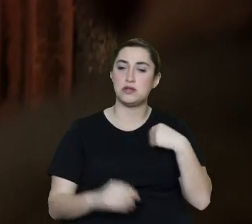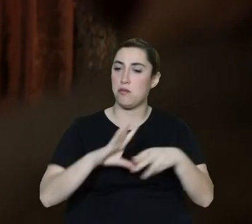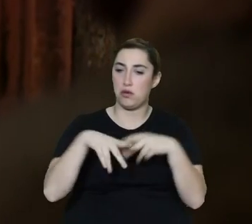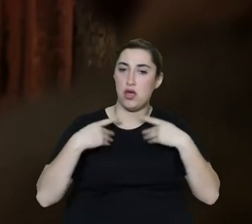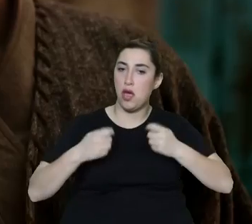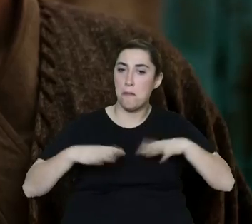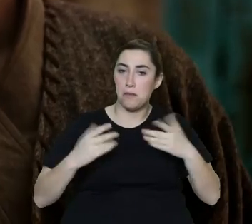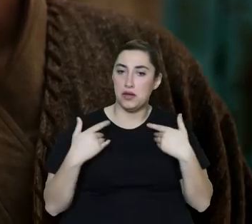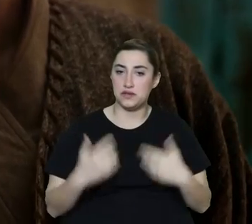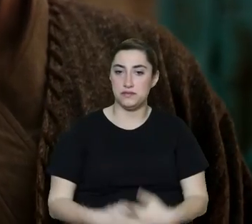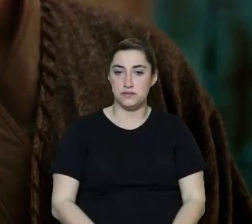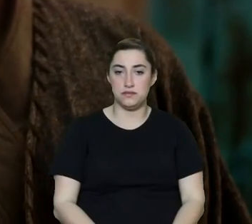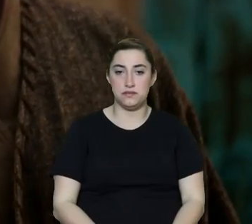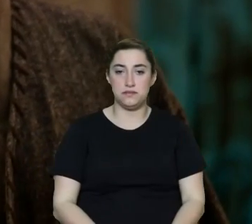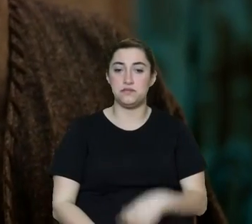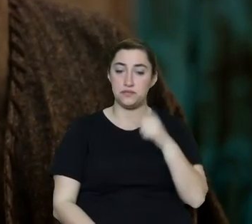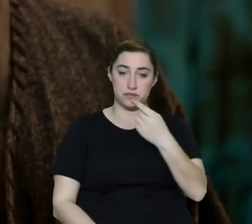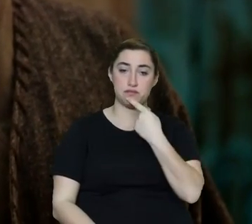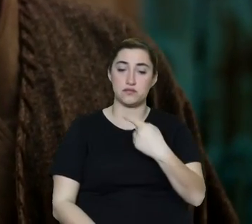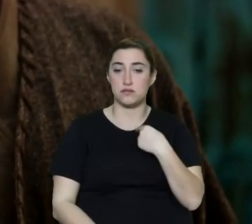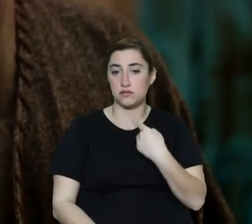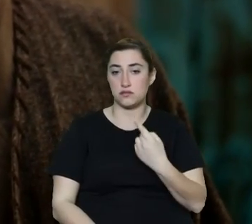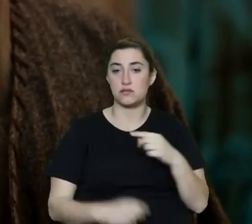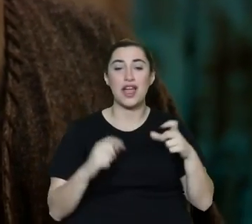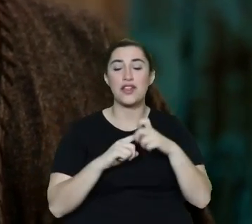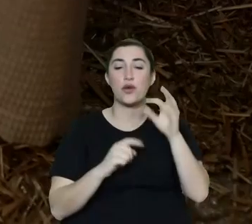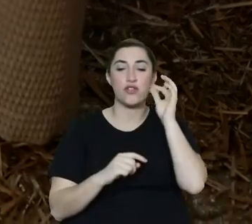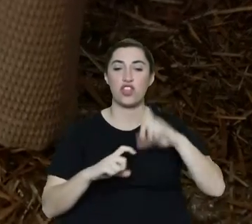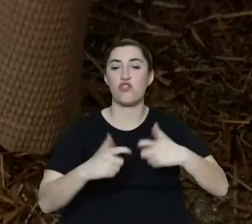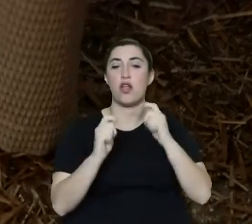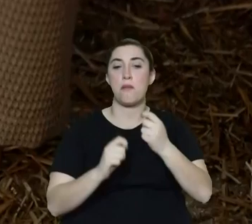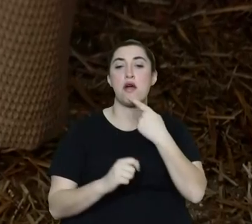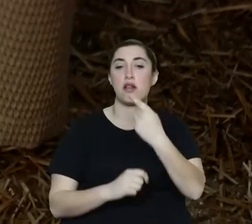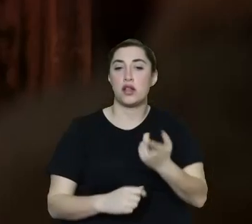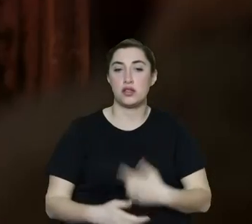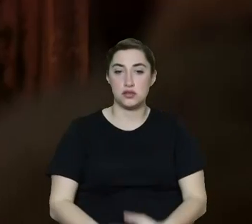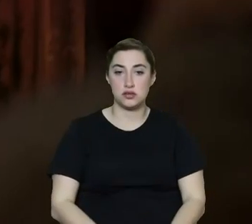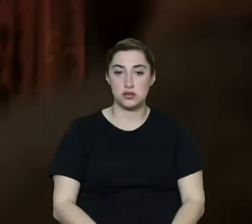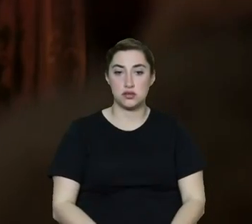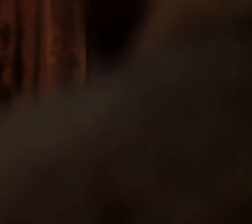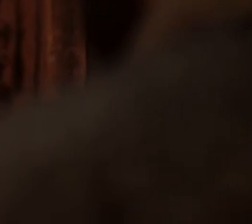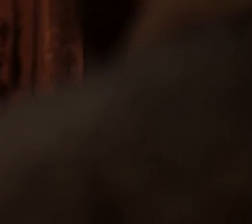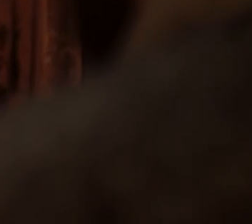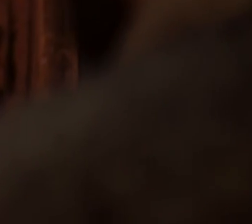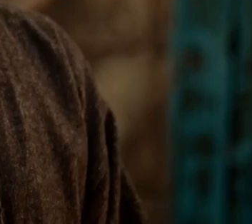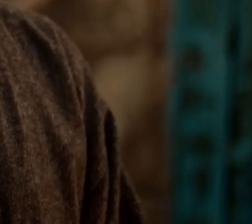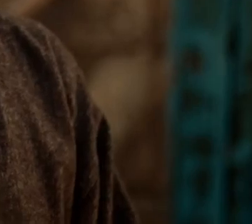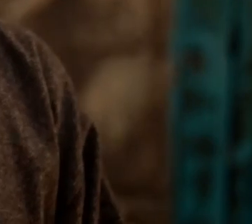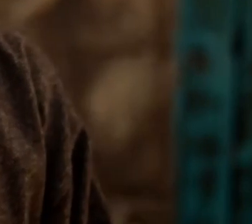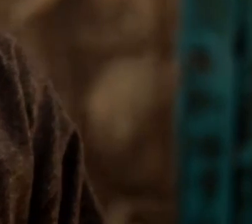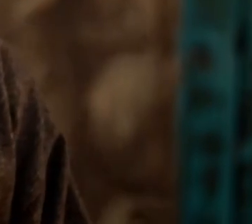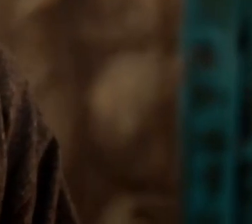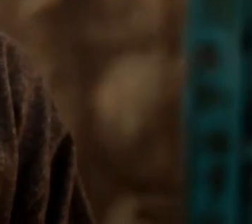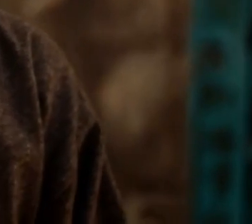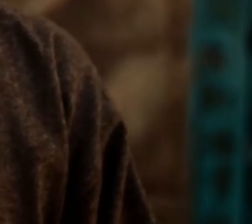gasp etmedim Kadı Hazretleri. Siz dediniz. Ertegün Efendi iftira eder dediniz bizzat. Yunus onun da yeni pabuçlarına